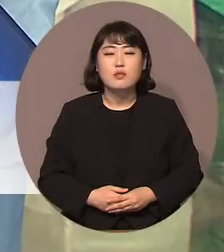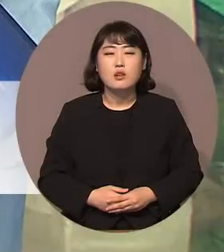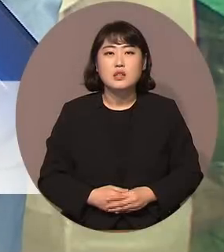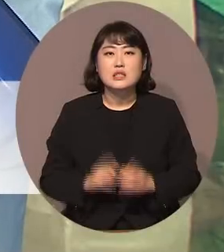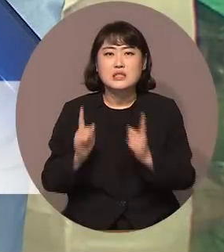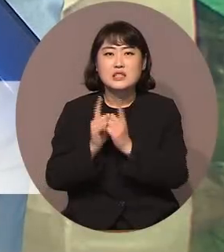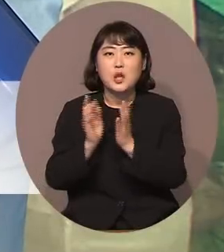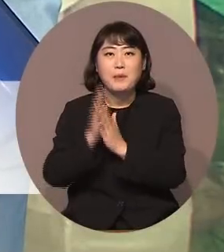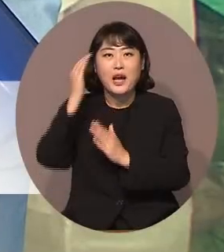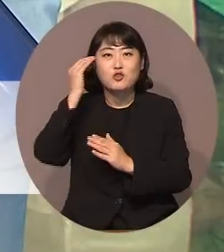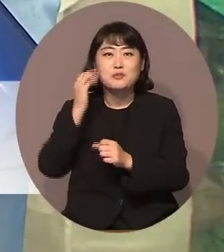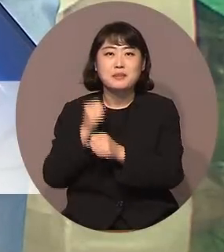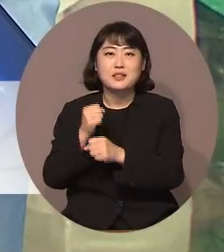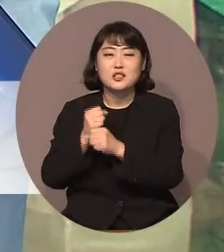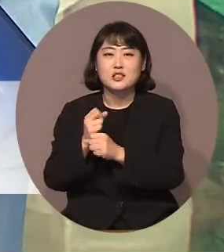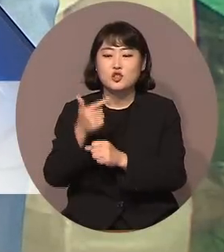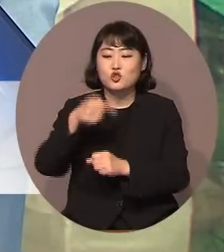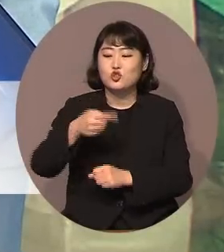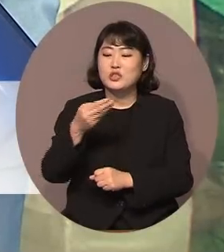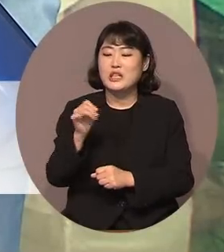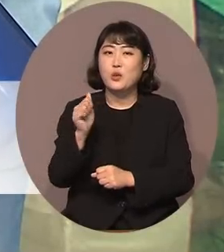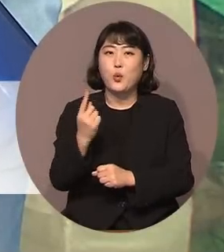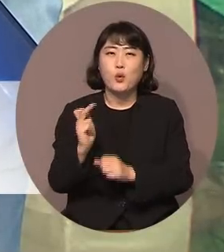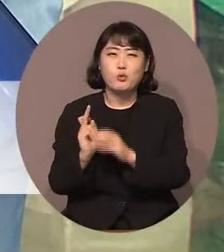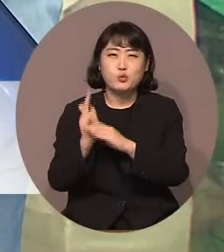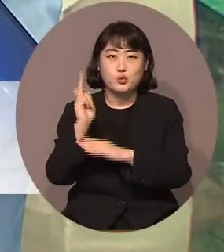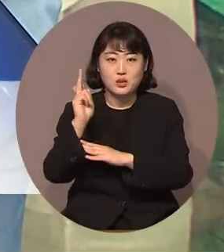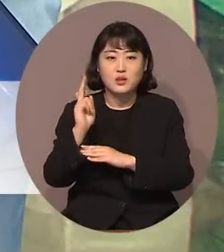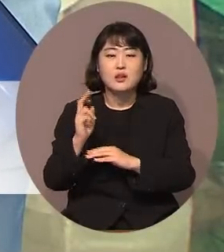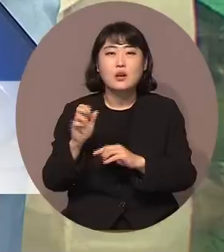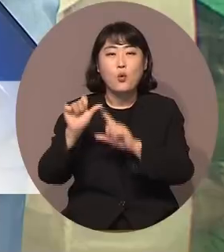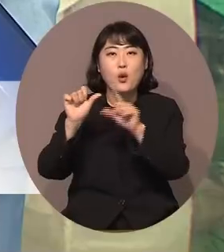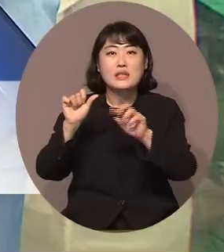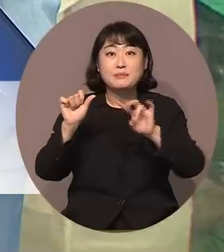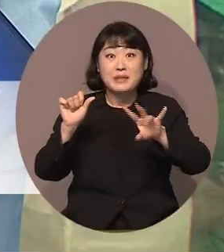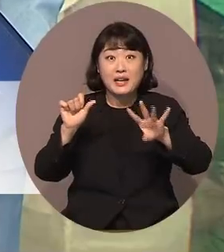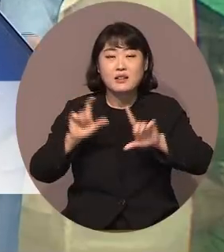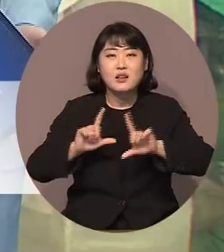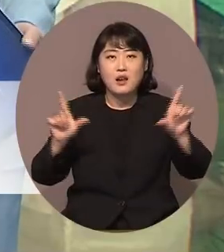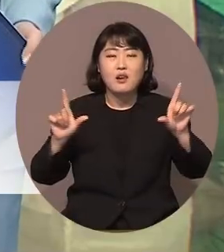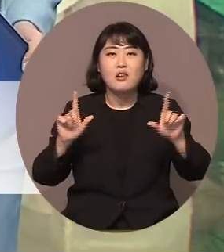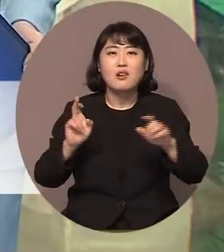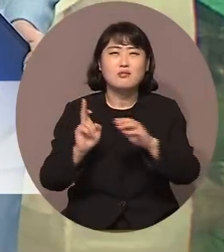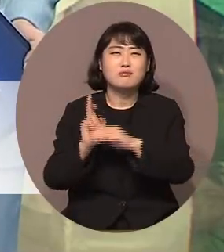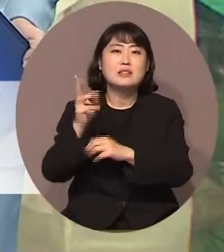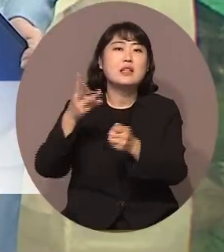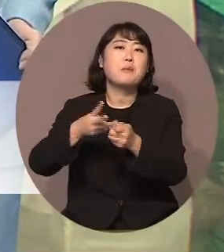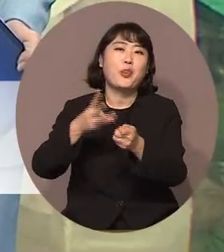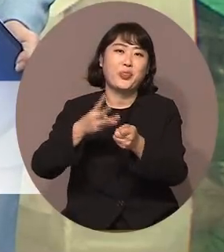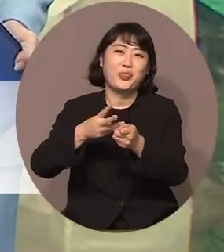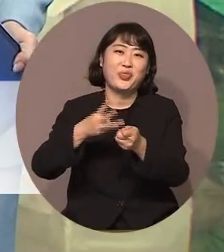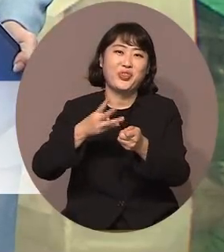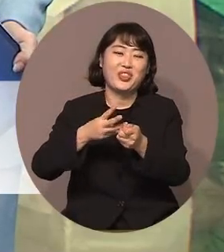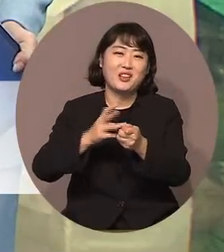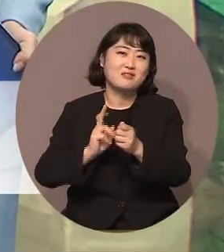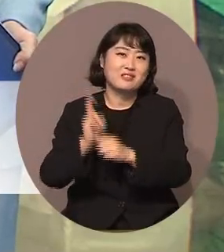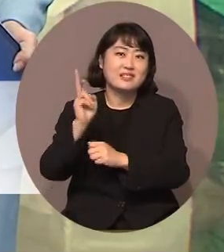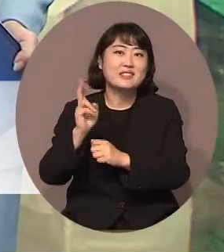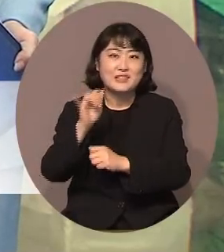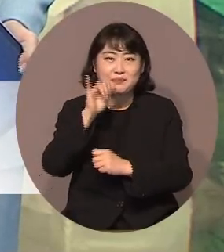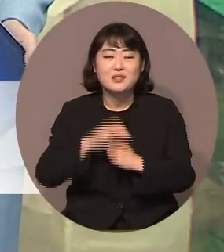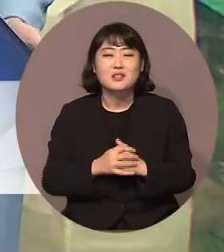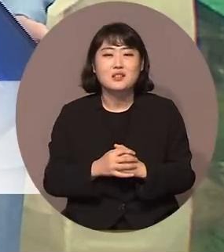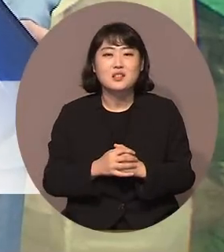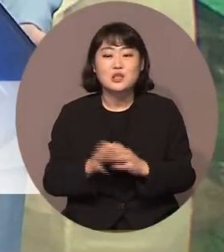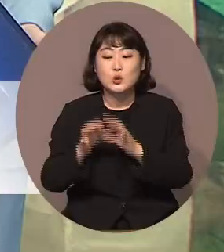우리 손으로 만든 발사체 누리호가 다음 달 24일이면 우주를 향한 세 번째 도전에 나섭니다. 그동안 발사체가